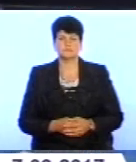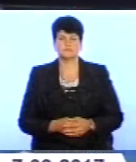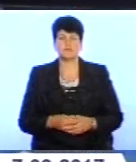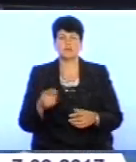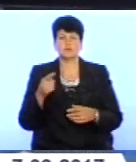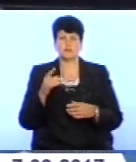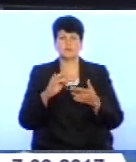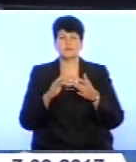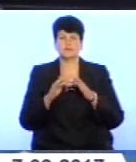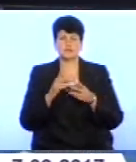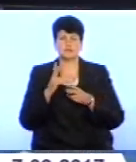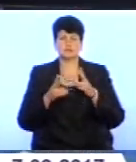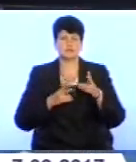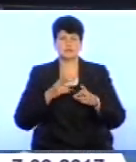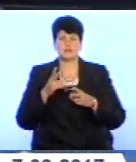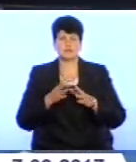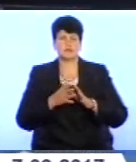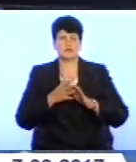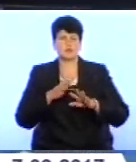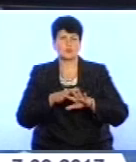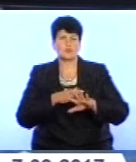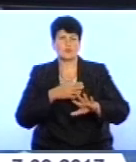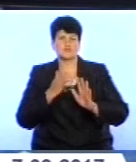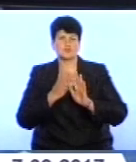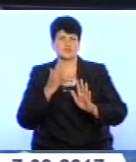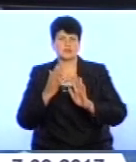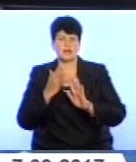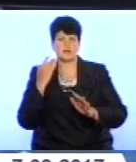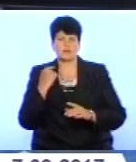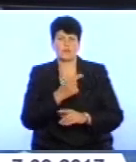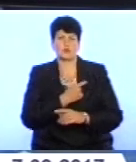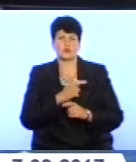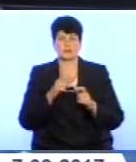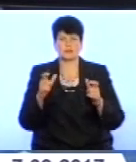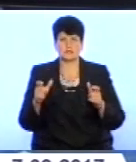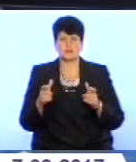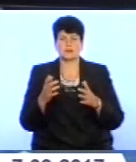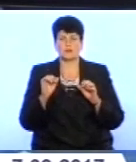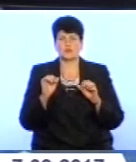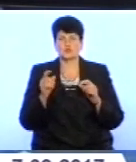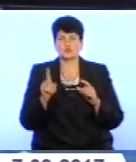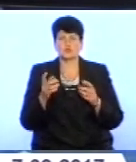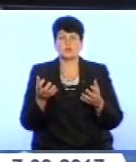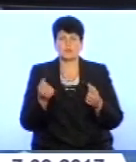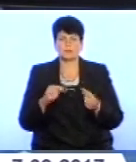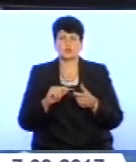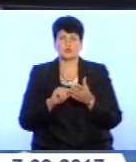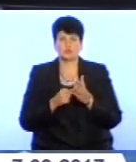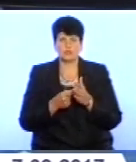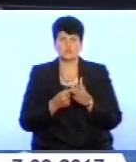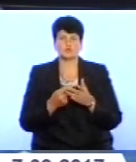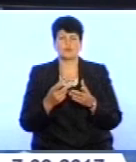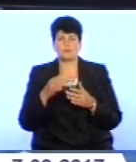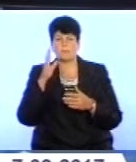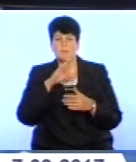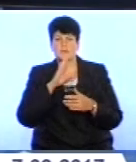Тернополяни у соцмережах скаржаться на довжелезні черги у міській дитячій поліклініці. Мовляв, аби отримати довідку від лікарсько-консультативної комісії,